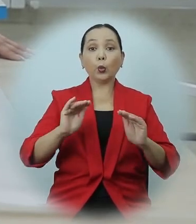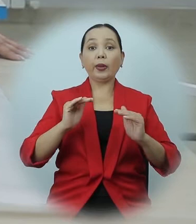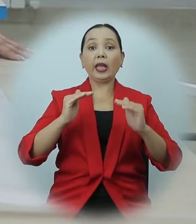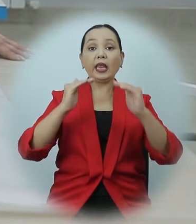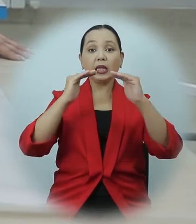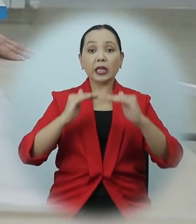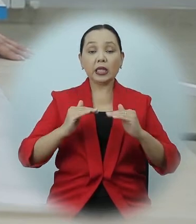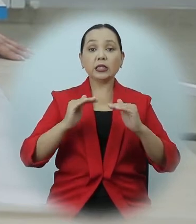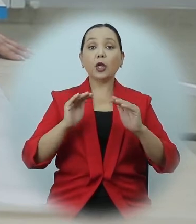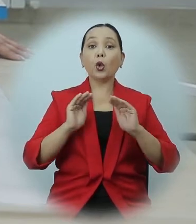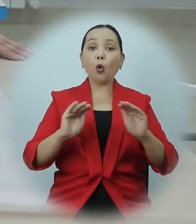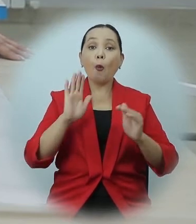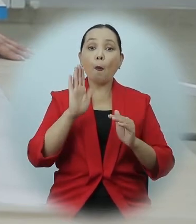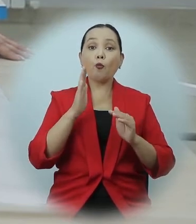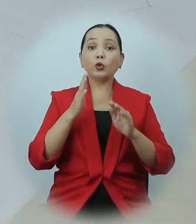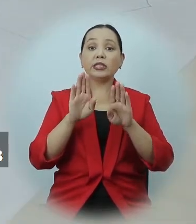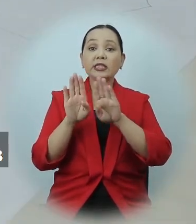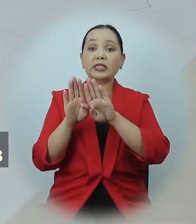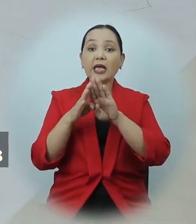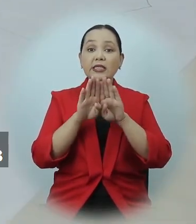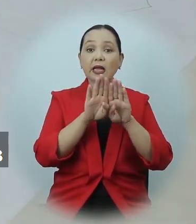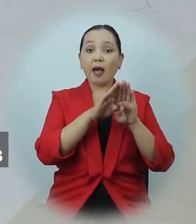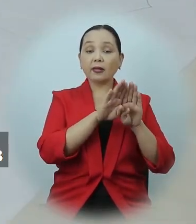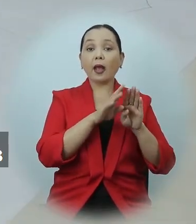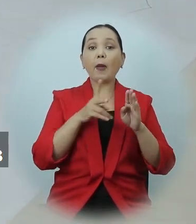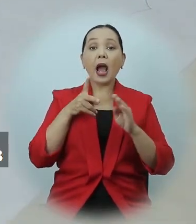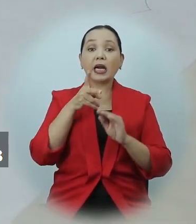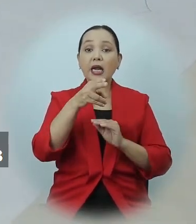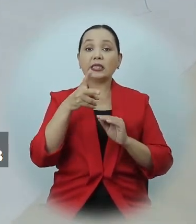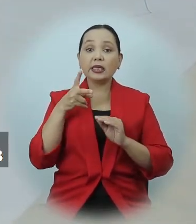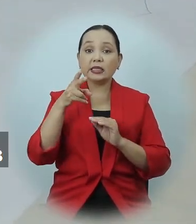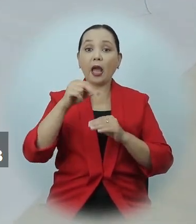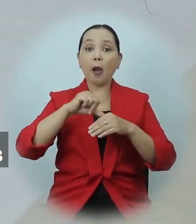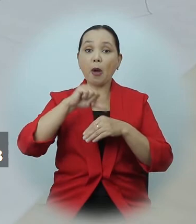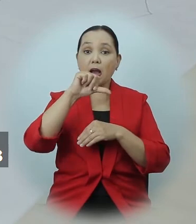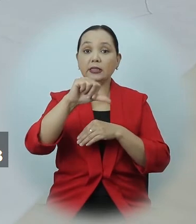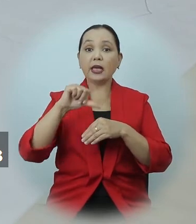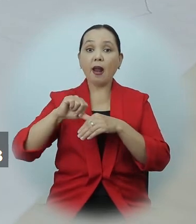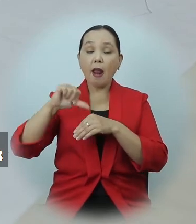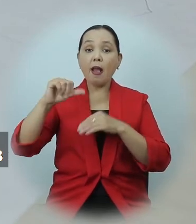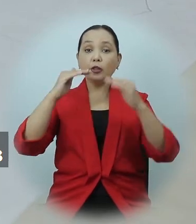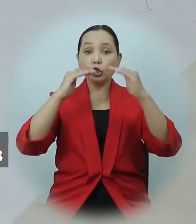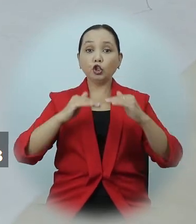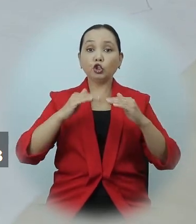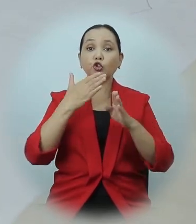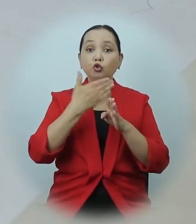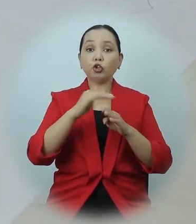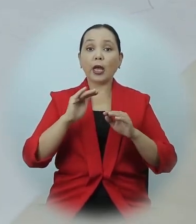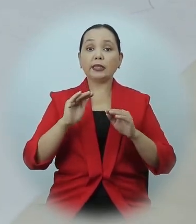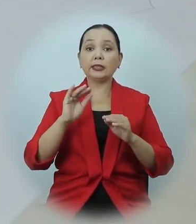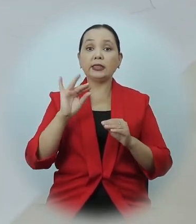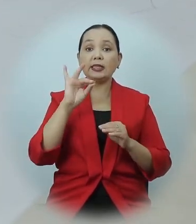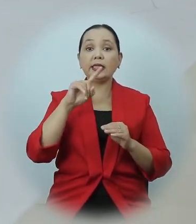Юбка изделия будет со складками. Разрезаем отдельно лиф, отдельно нижнюю часть изделия.